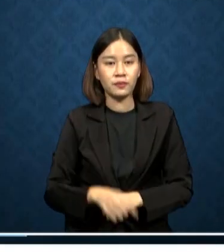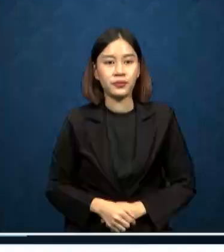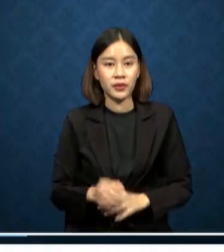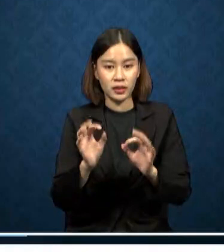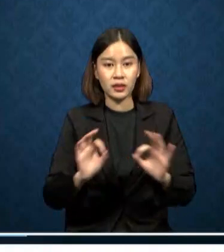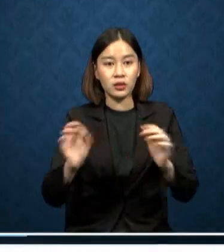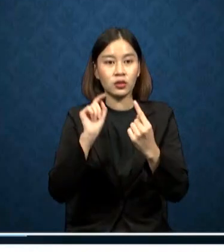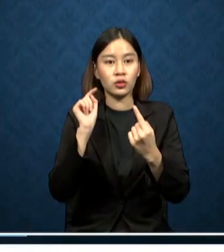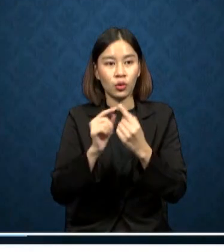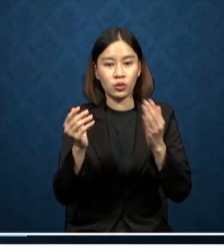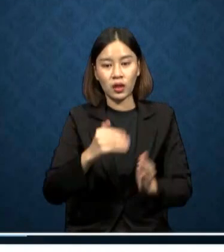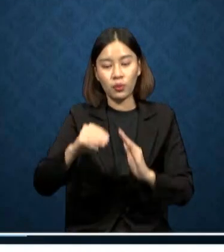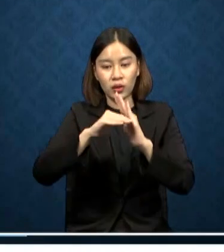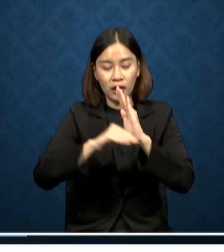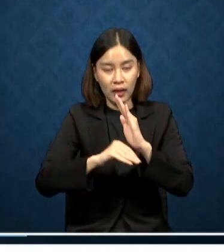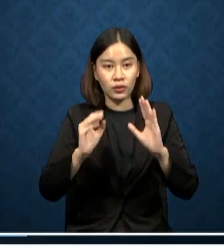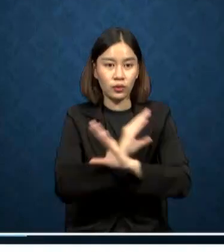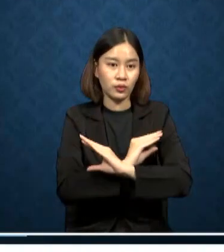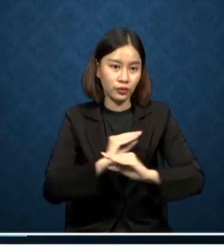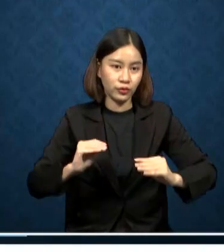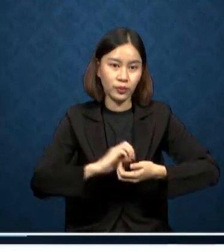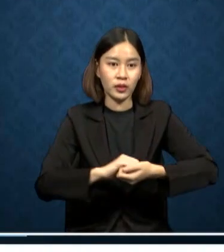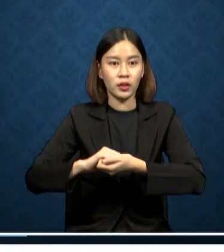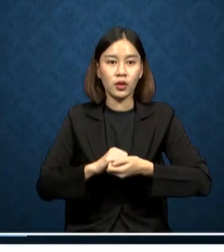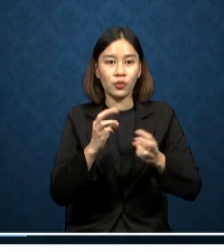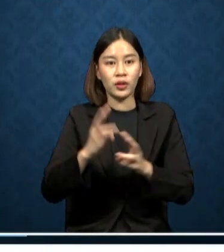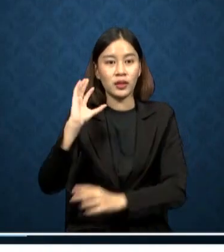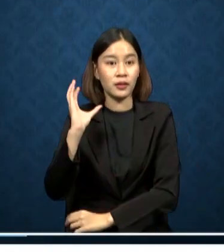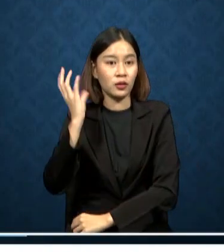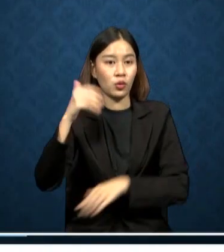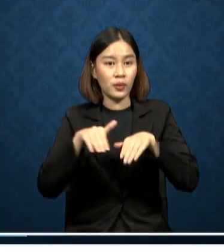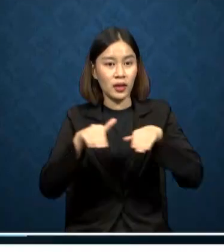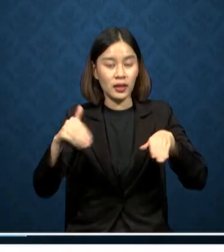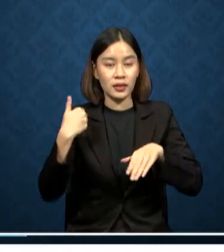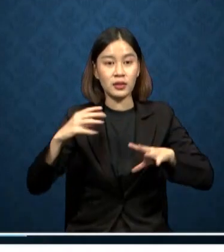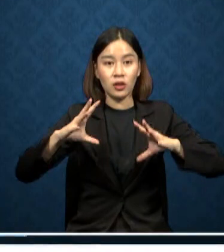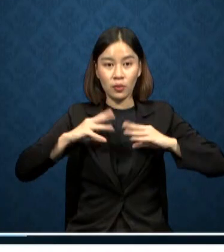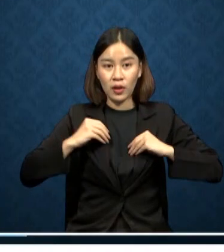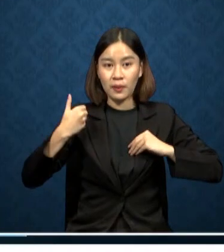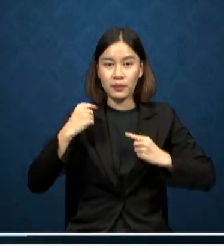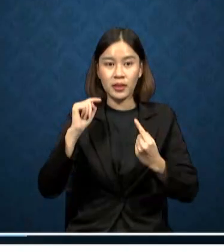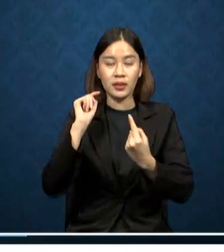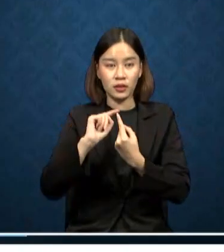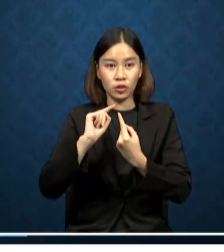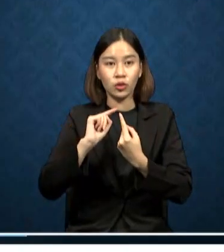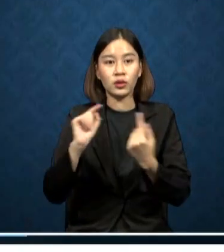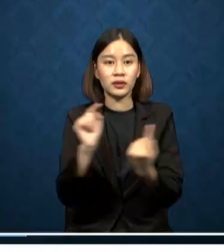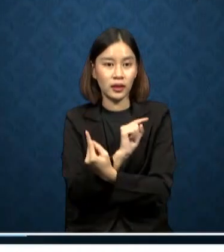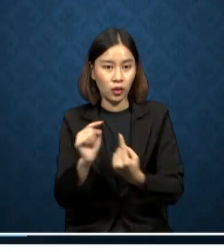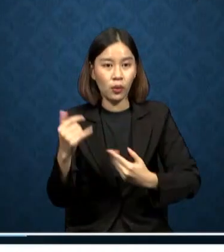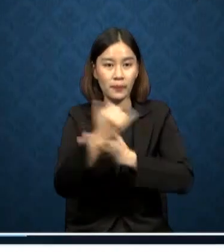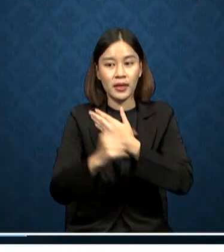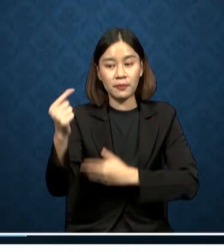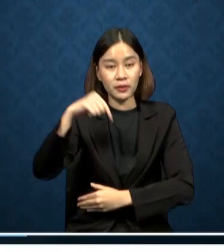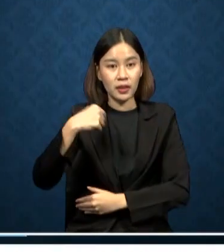ความจำเป็นของกบนการพดคุยเพื่อสนนิสกเป็วธีการศากลที่รัการยอมรับ ใปชาคมและระวประเทศ